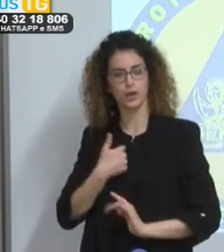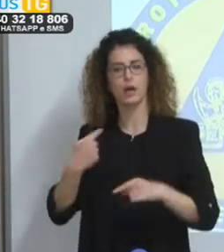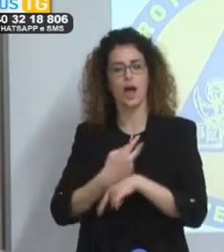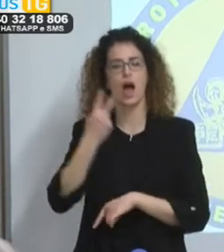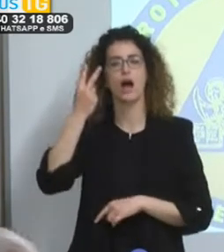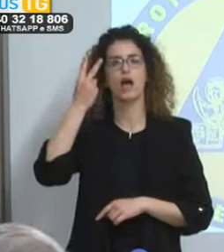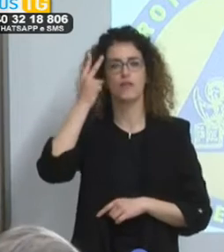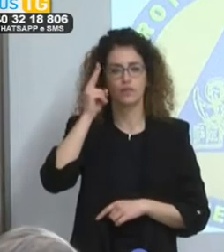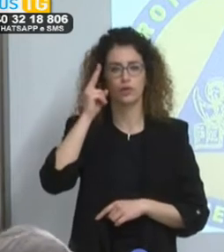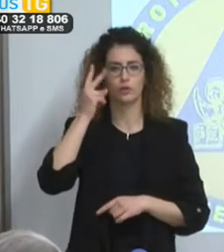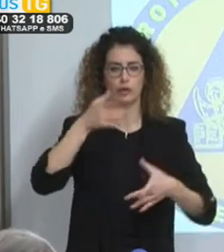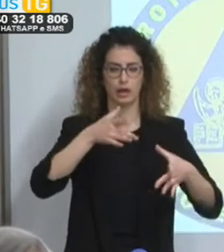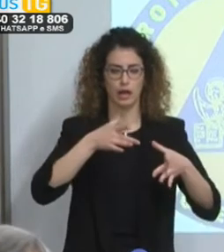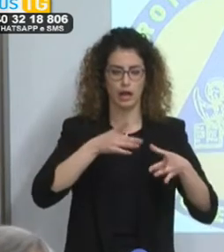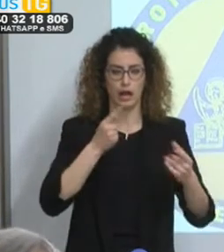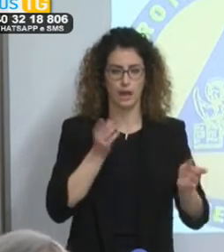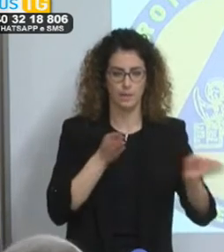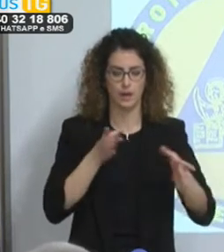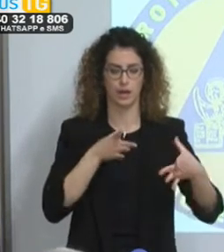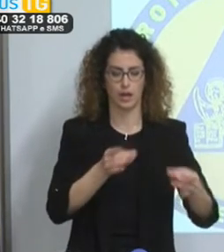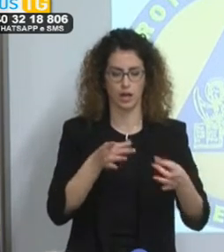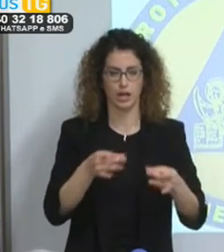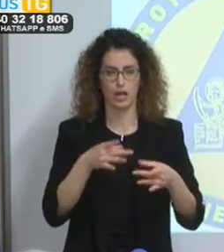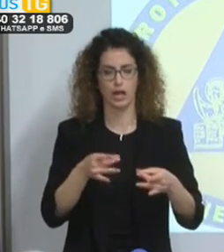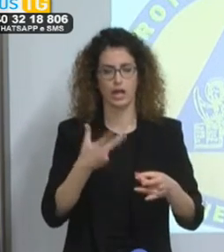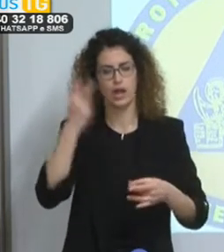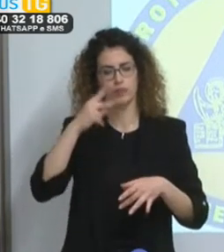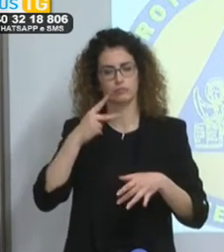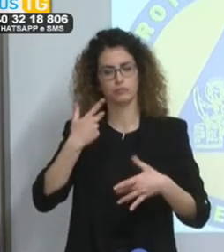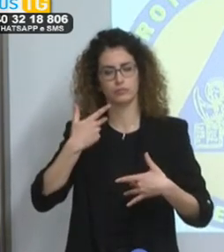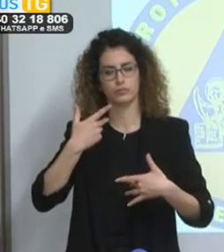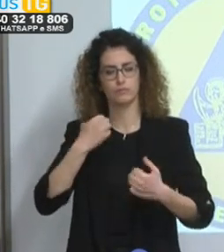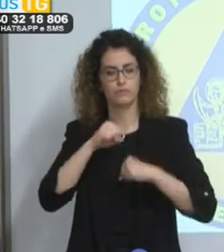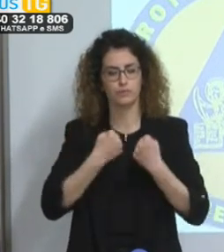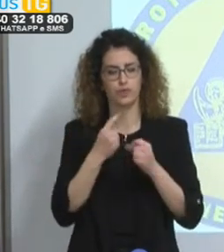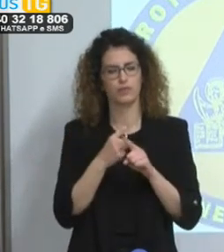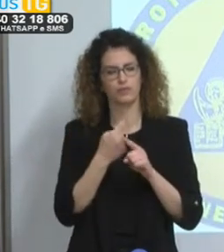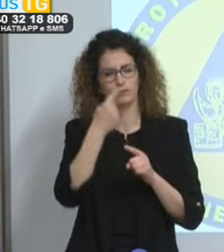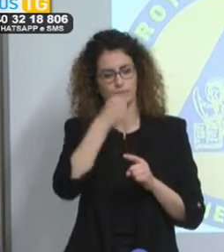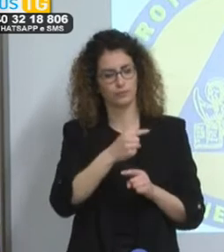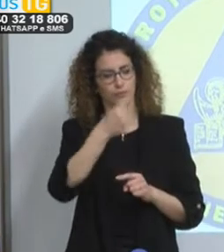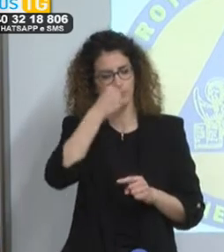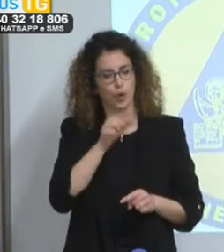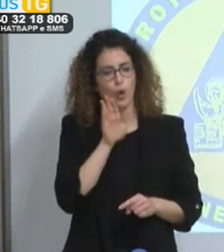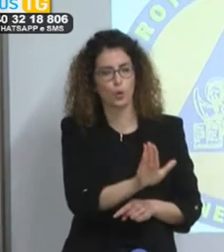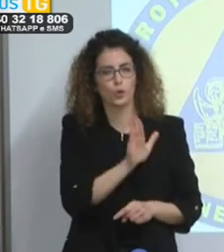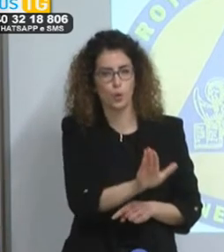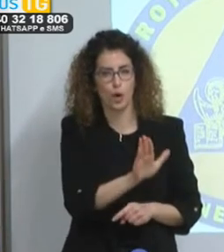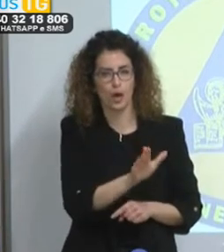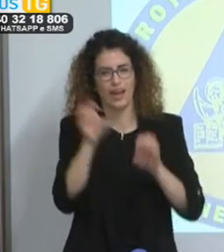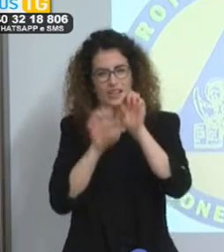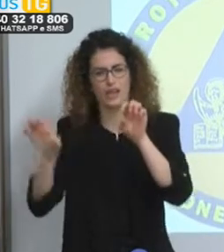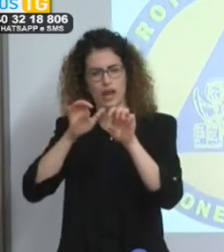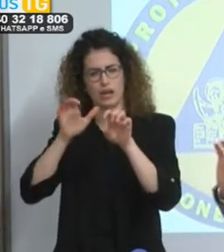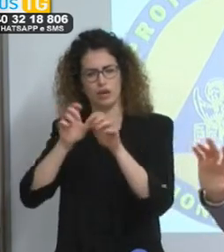si è sempre comportata in maniera, come si può dire, atipica rispetto al resto del Veneto e in maniera pesante.